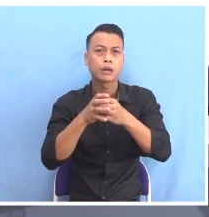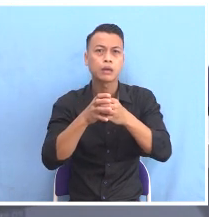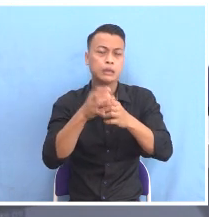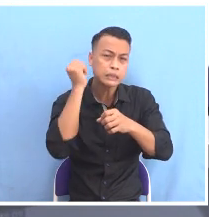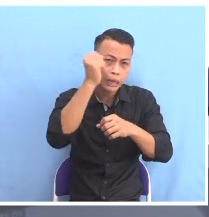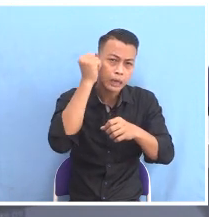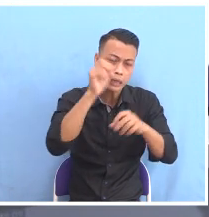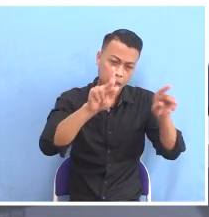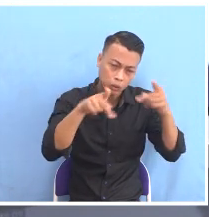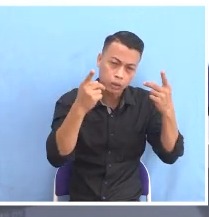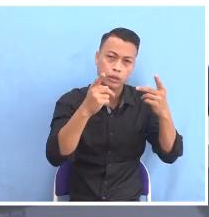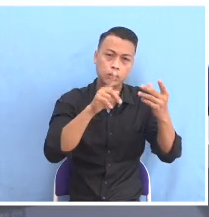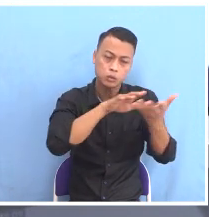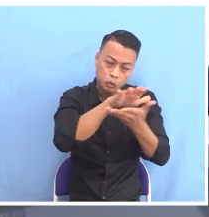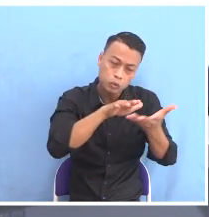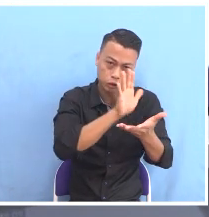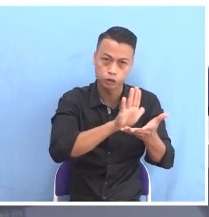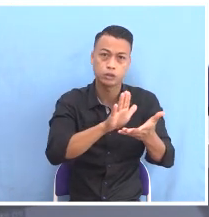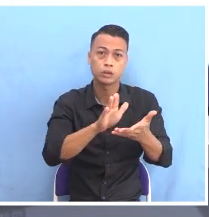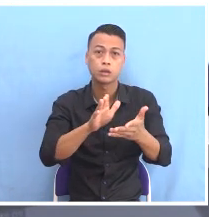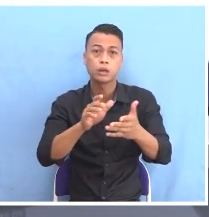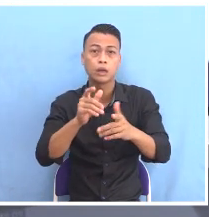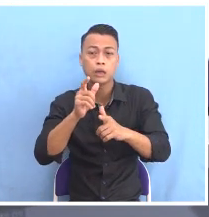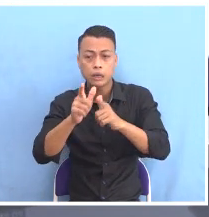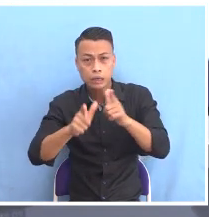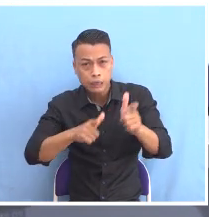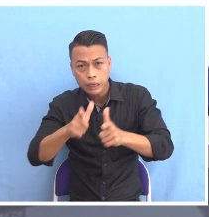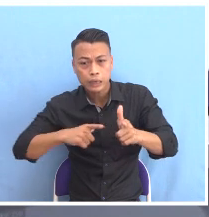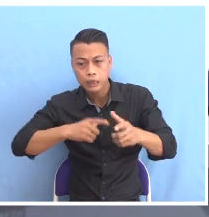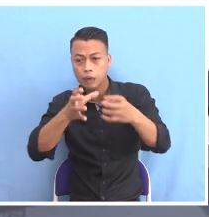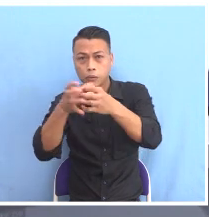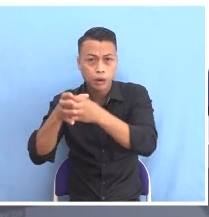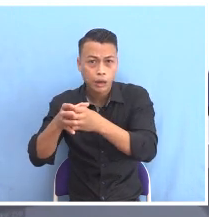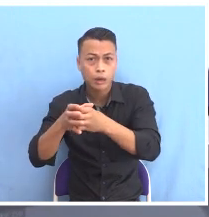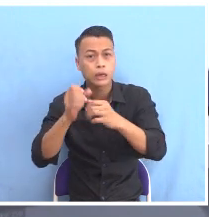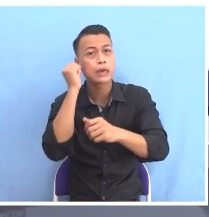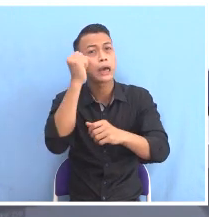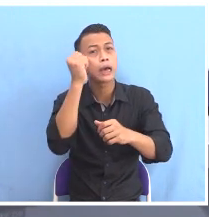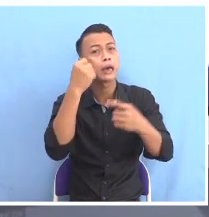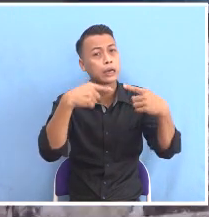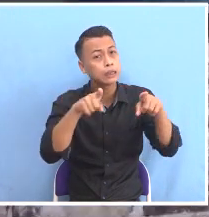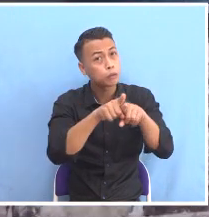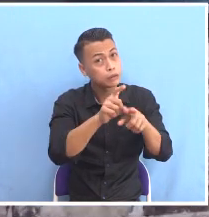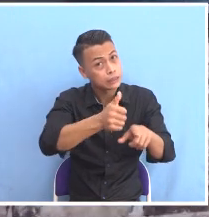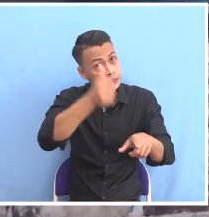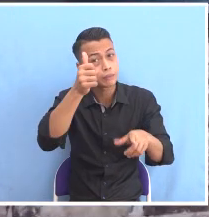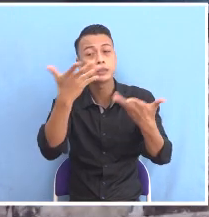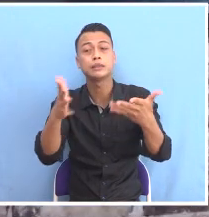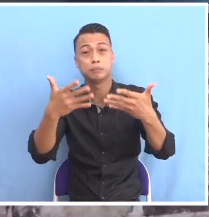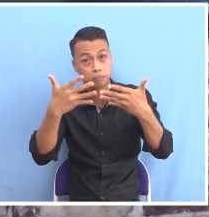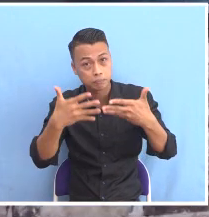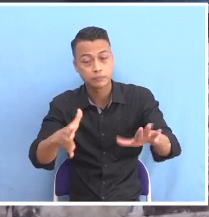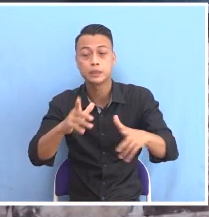စုကြဒီလုံခြုံရေးဆိုင်ရာပြည်ပြောင်းလဲရေးတွေဘယ်လိုလုပ်မလဲဒီDDR ဘလို့လုပ်လဲဆိုတဲ့ကိစ္စတွေကပြောကိုမပြောခဲ့တဲ့ကိစ္စတွေ။အဲအခုဒီ